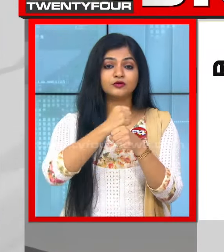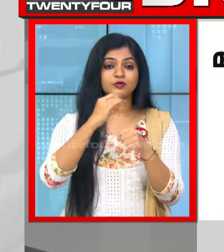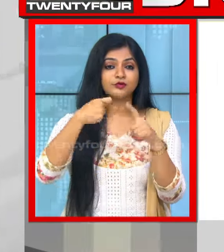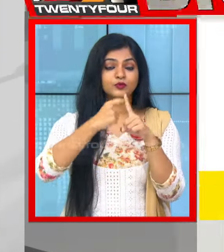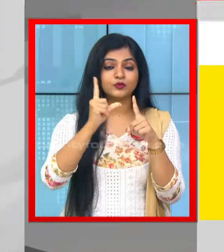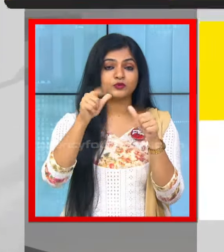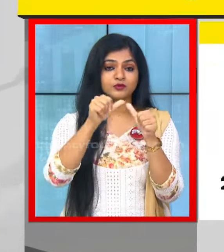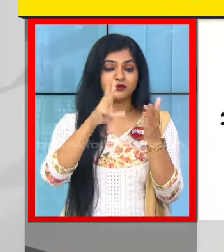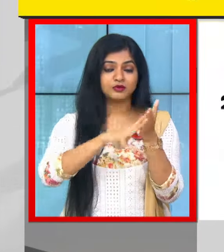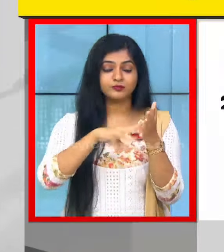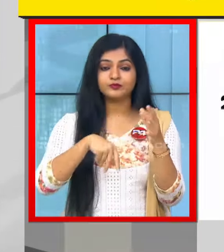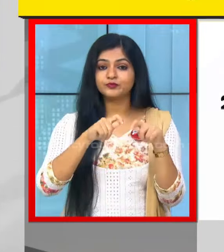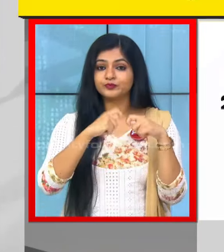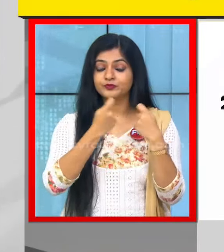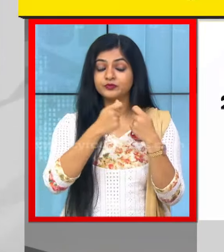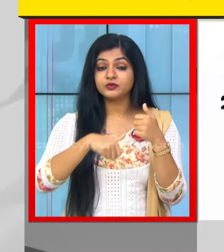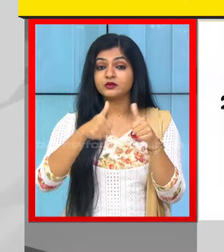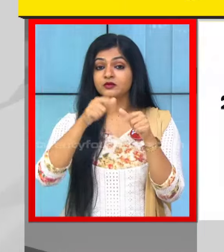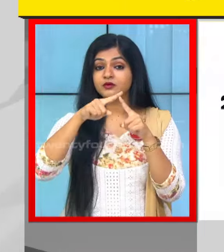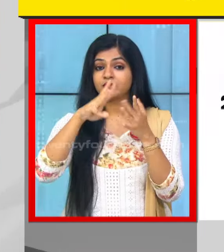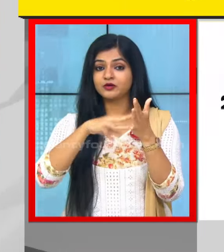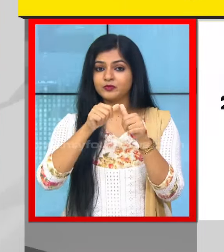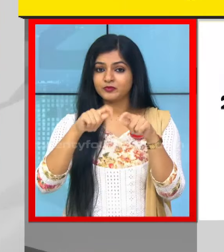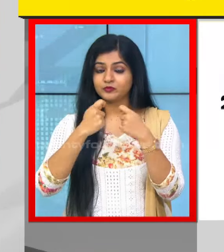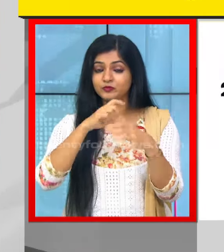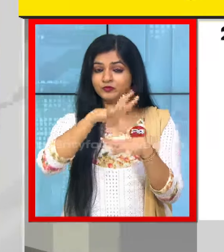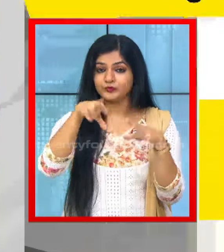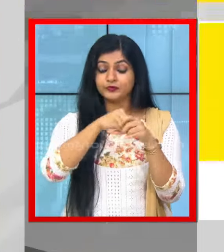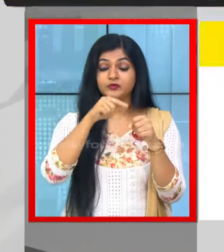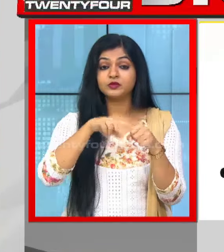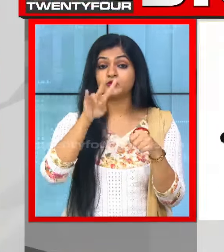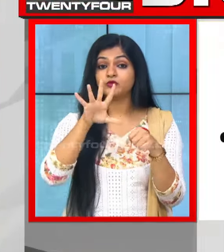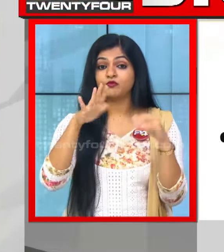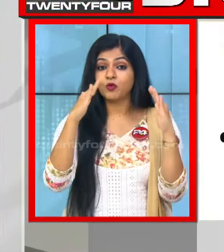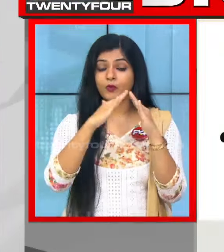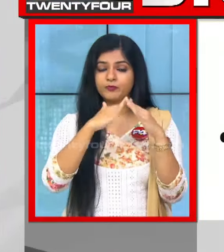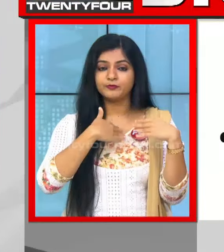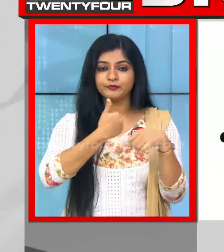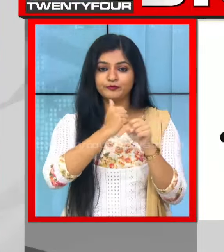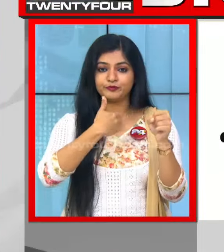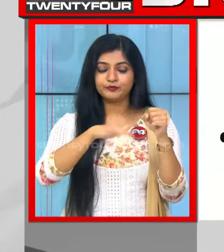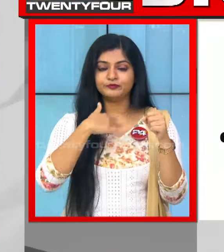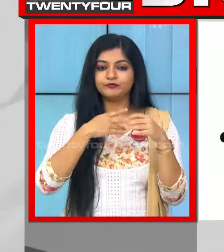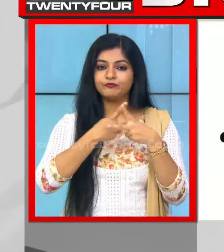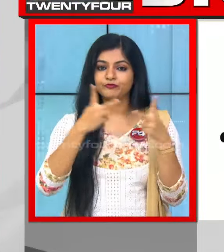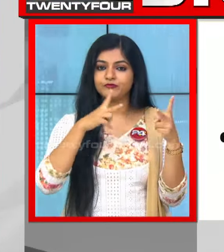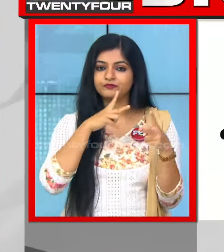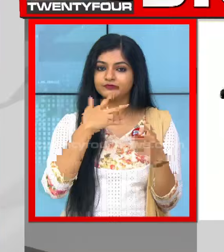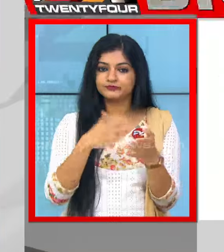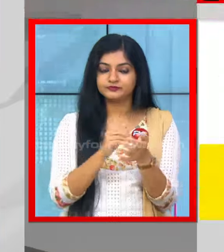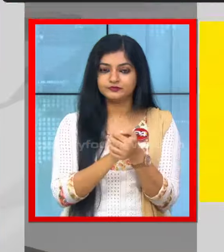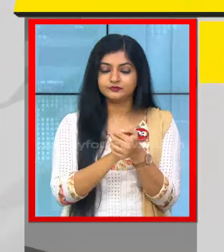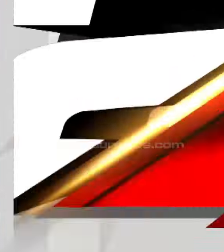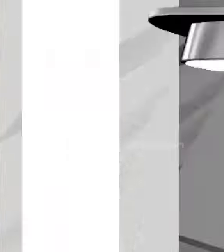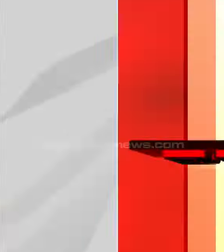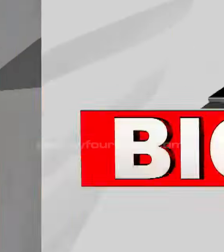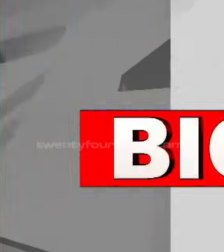ഐമ എന്ന സംഘടനയും കൂടി ചേർന്ന് 25 വീടുകൾ ഞങ്ങൾ വെച്ച് കൊടുക്കാൻ പറഞ്ഞു കഴിഞ്ഞിട്ടുണ്ട് ടിവിയിൽ പ്രവർത്തിച്ചിട്ടുണ്ട് അത് ഏറ്റവും